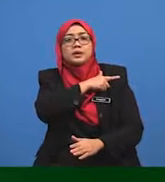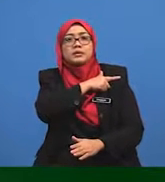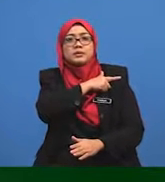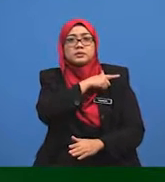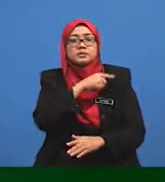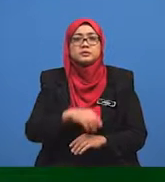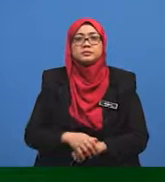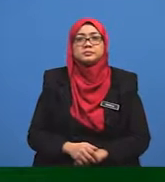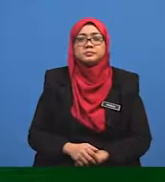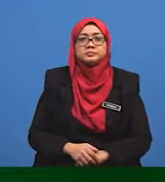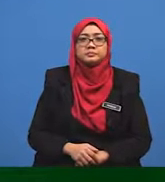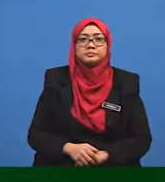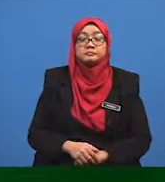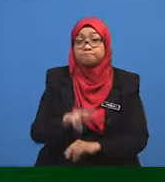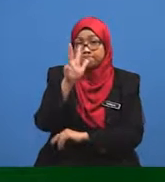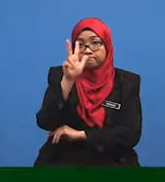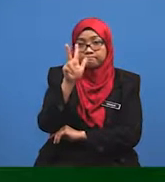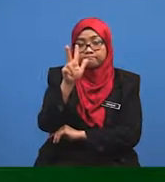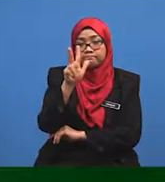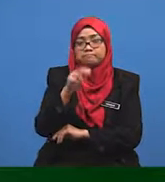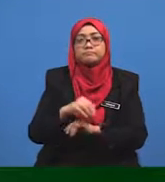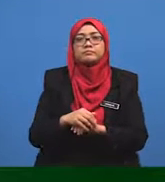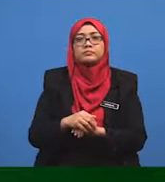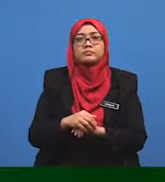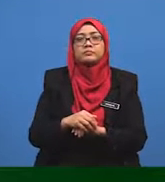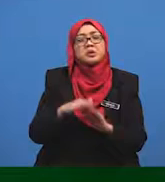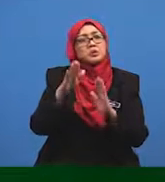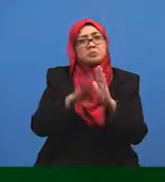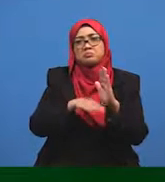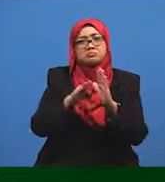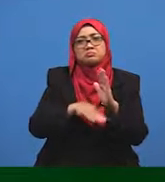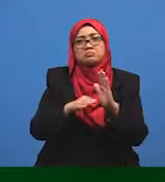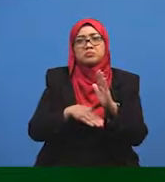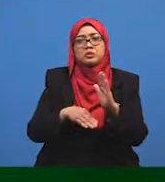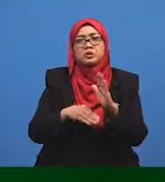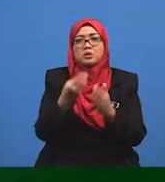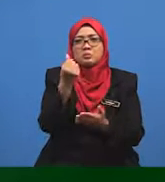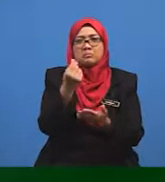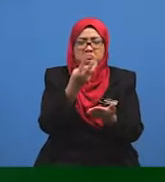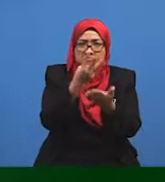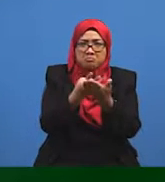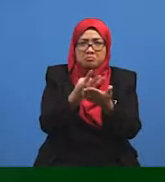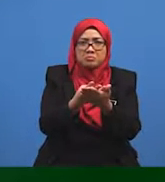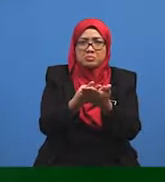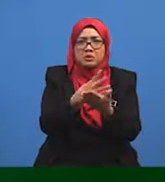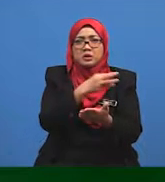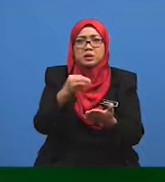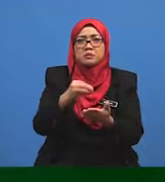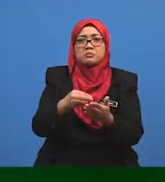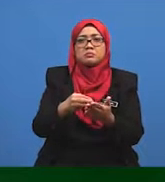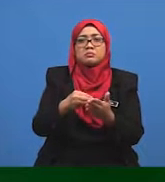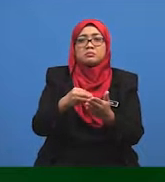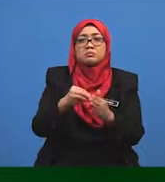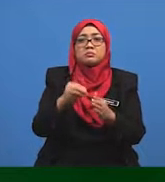yang berfaedah. Yang ketiga, kurang pendapatan yang boleh merendahkan taraf ekonomi seseorang.